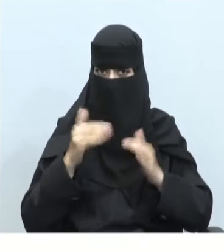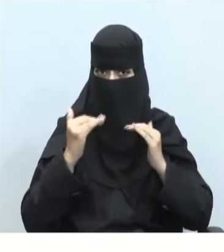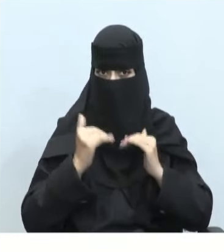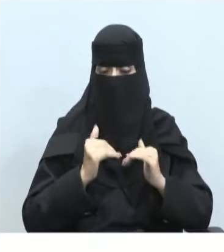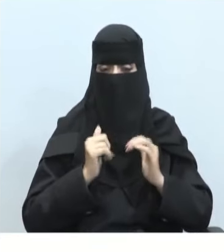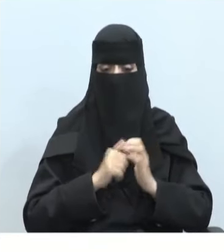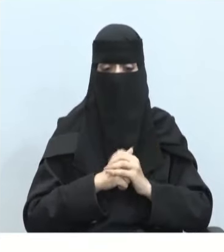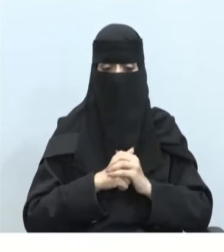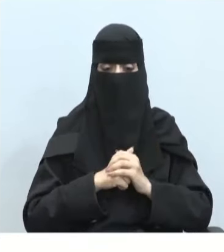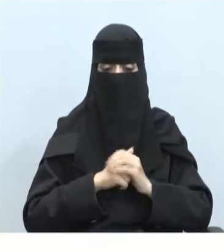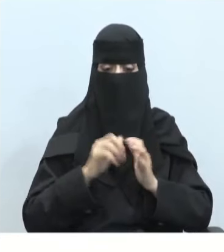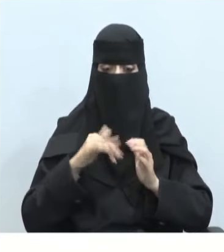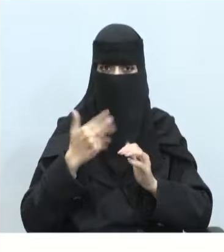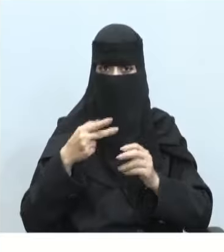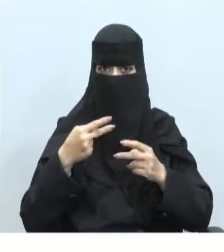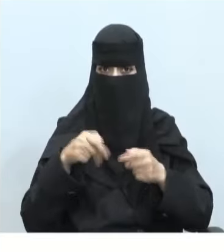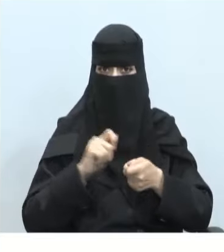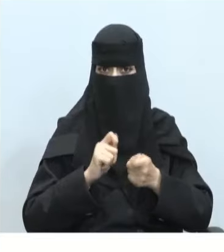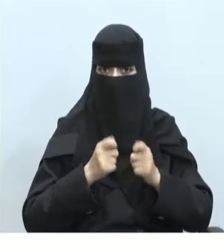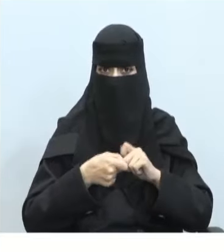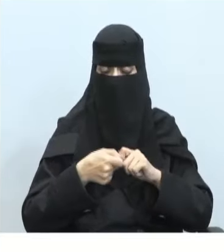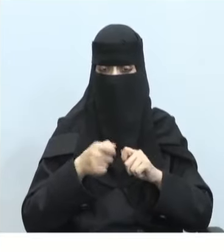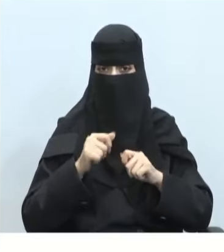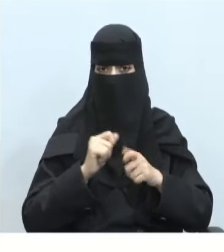الثاني ثم انقر على